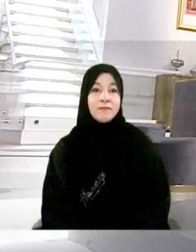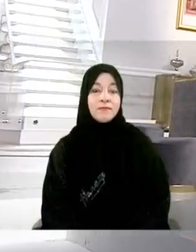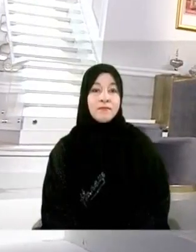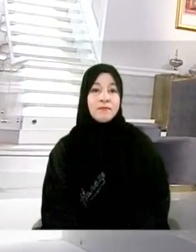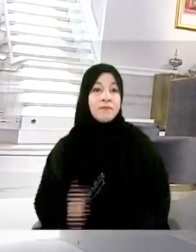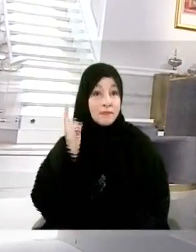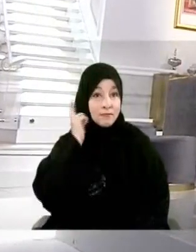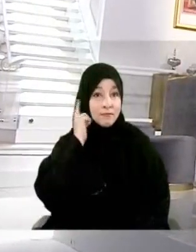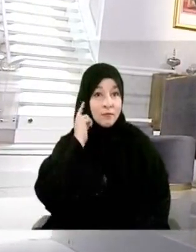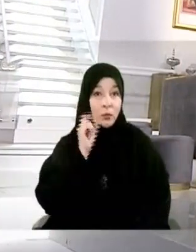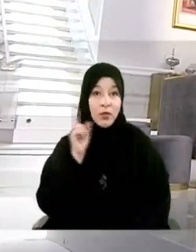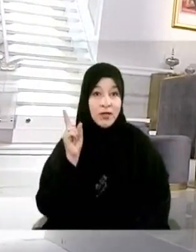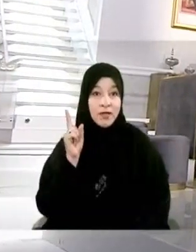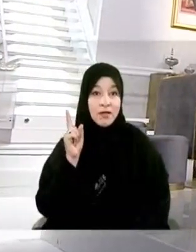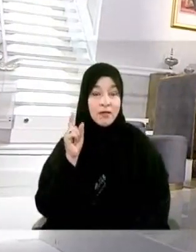أيوة صفاء،